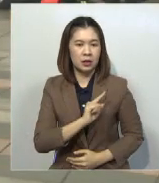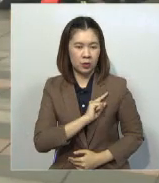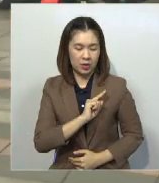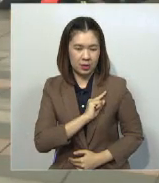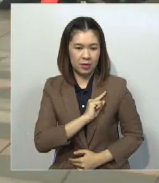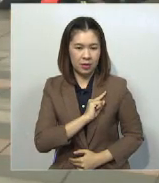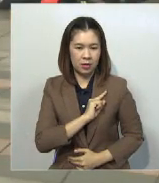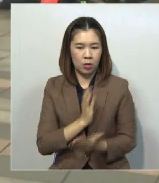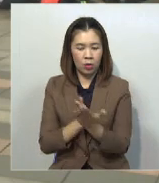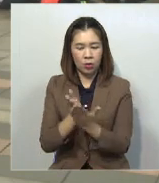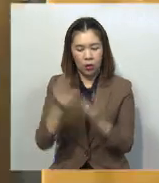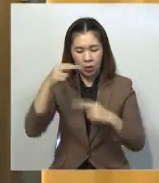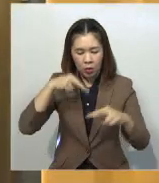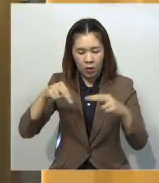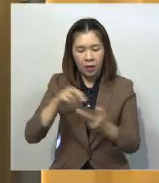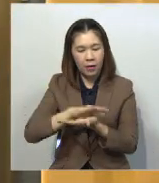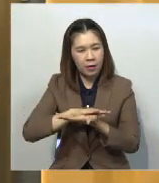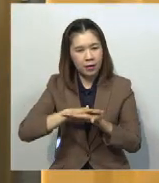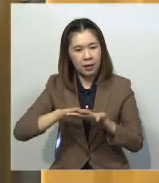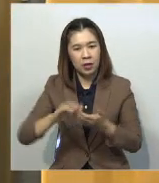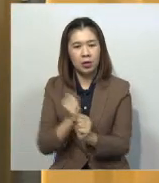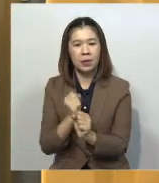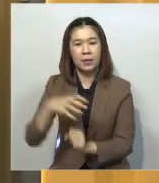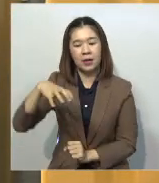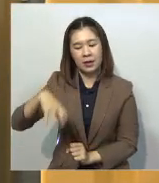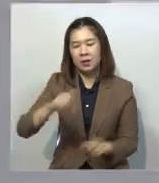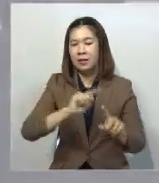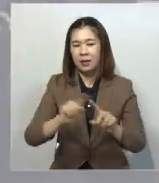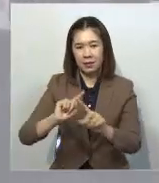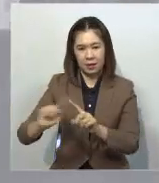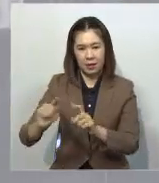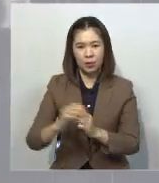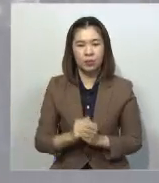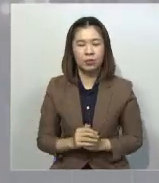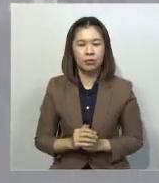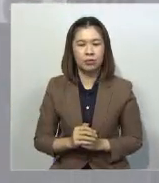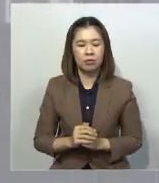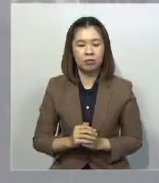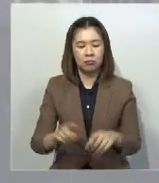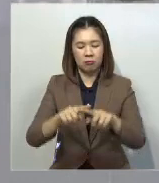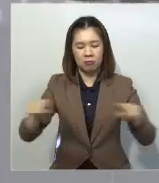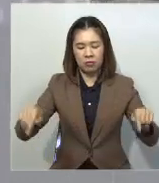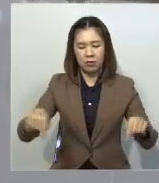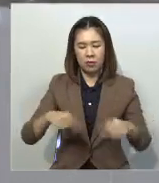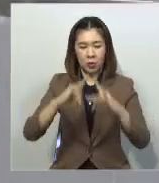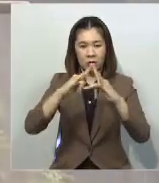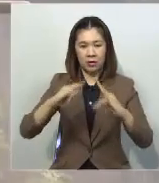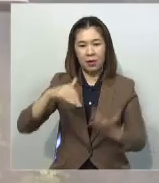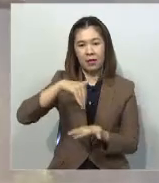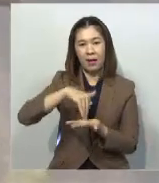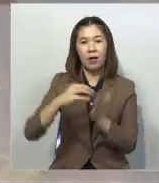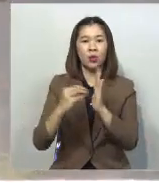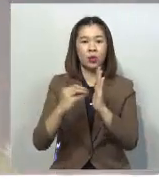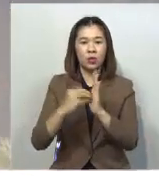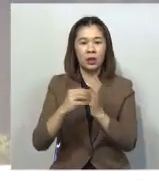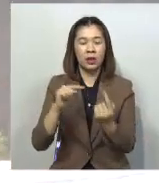จากฝ่ายรักษาความสะอาดในสำนักงานเขตพื้นที่ต่างๆจุดแรกปล่อยที่บริเวณลานคนเมืองด้านหน้าสารกลางกรุงเทพมหานครบ